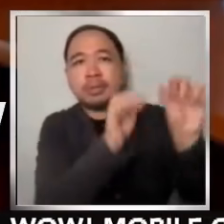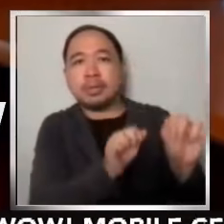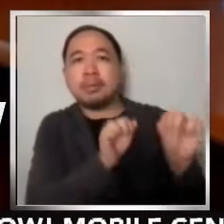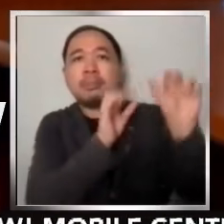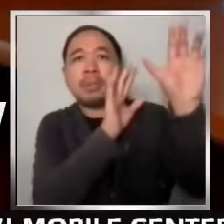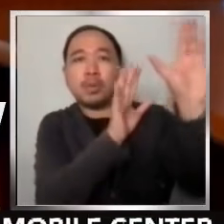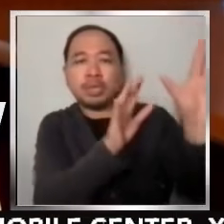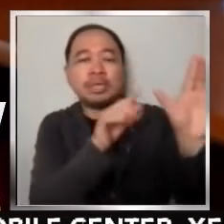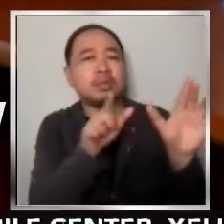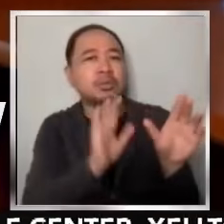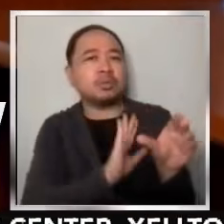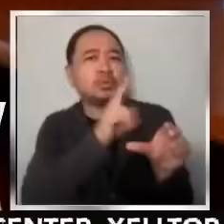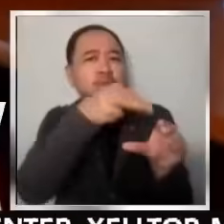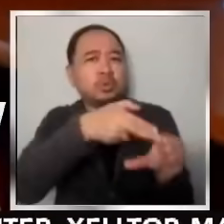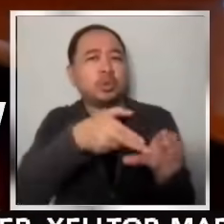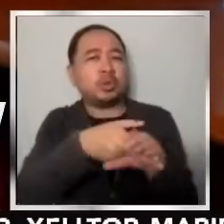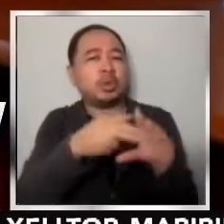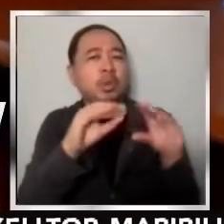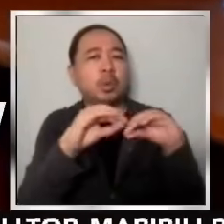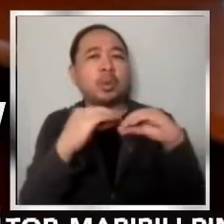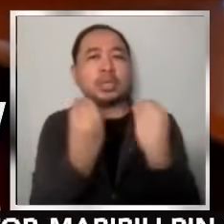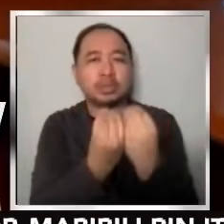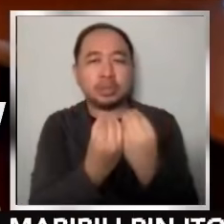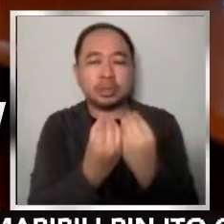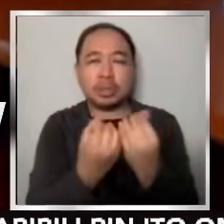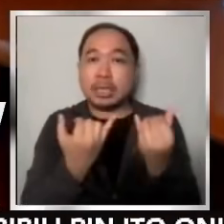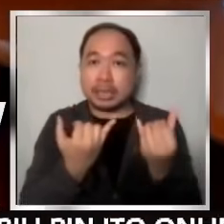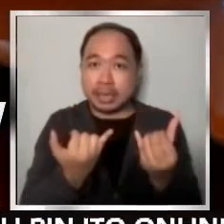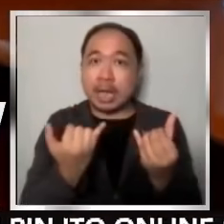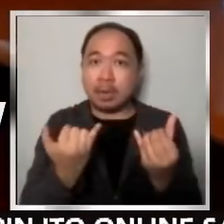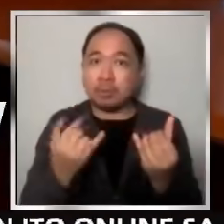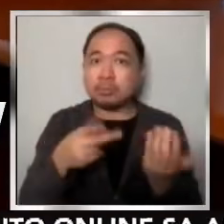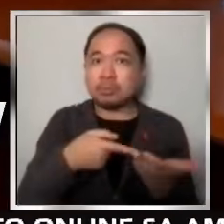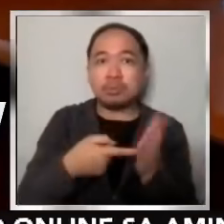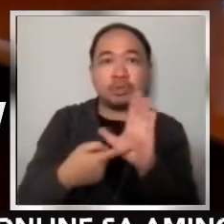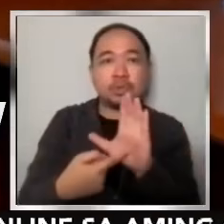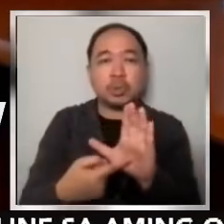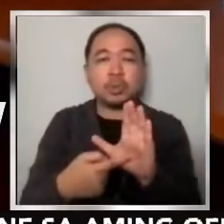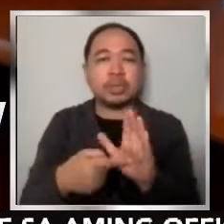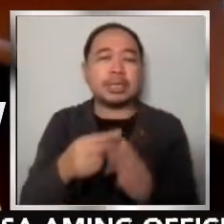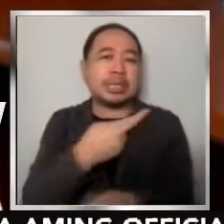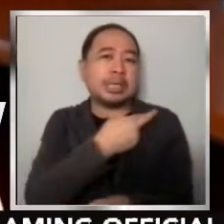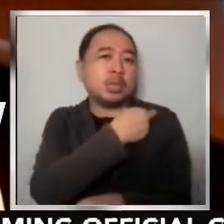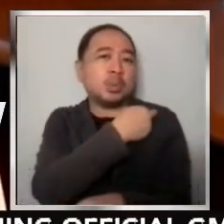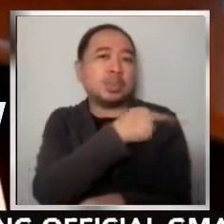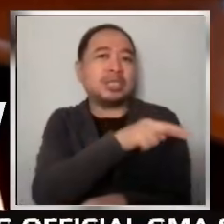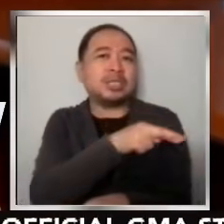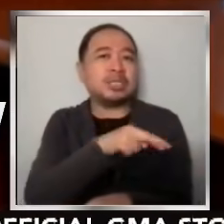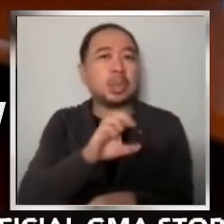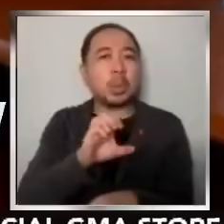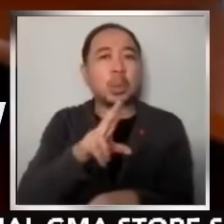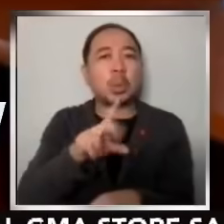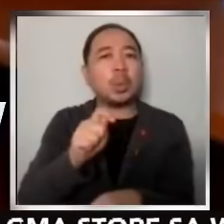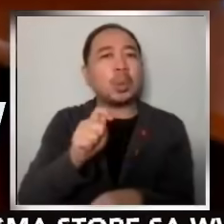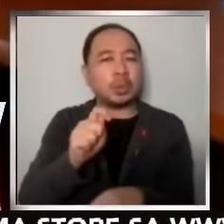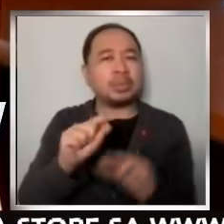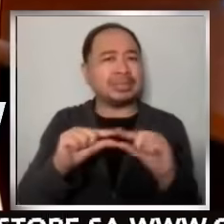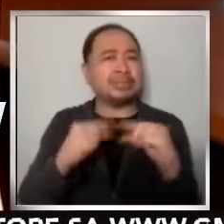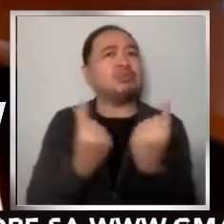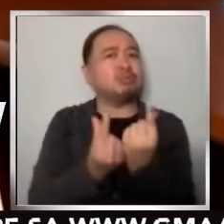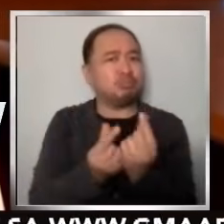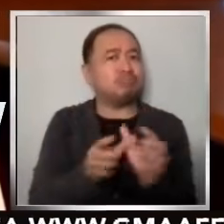organization, now having all the indicators of a religious cult. At hindi lang po ito